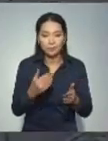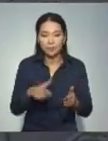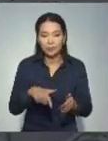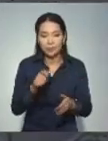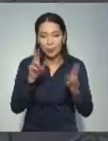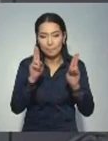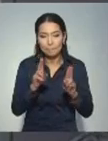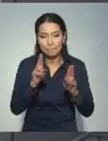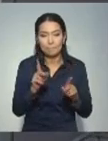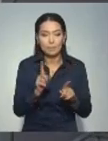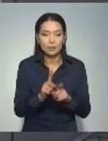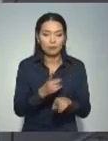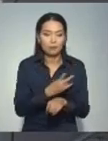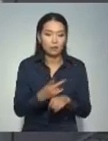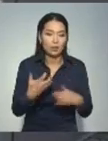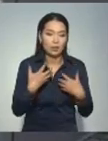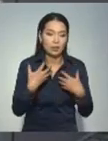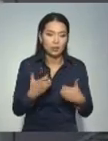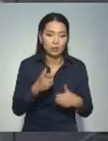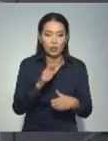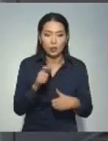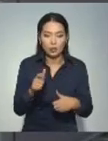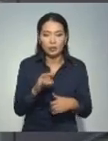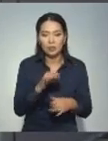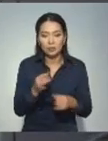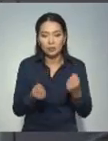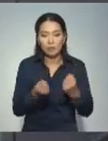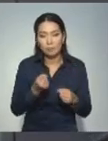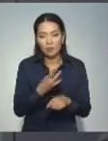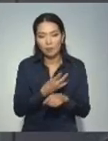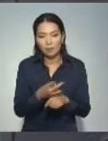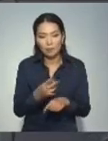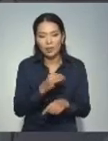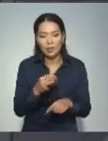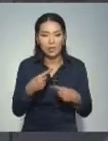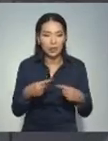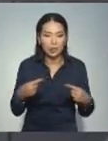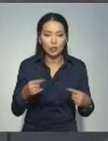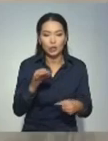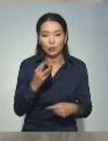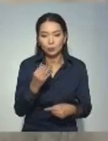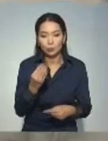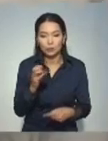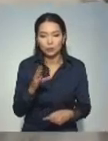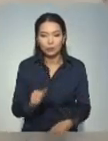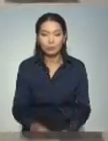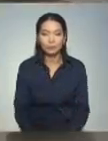движения увлекшее причинение вреда здоровью людей повреждение транспортных средств или иного имущества